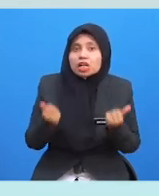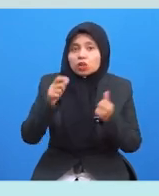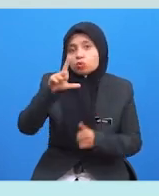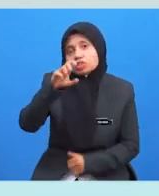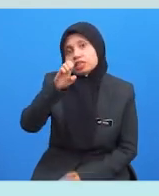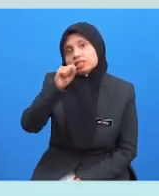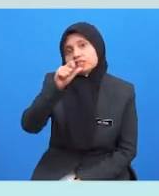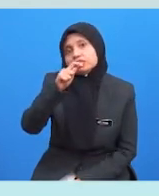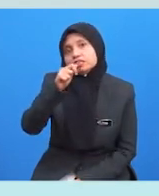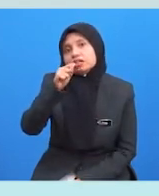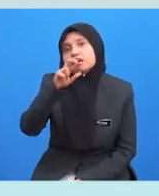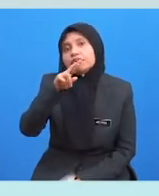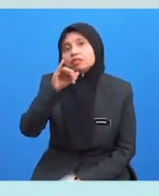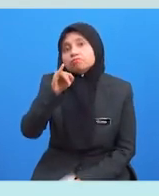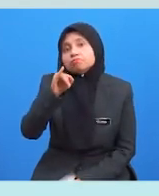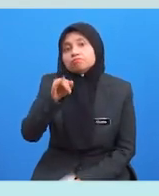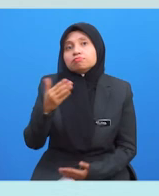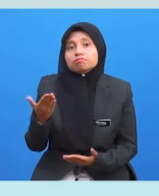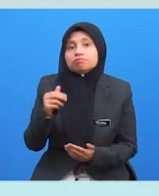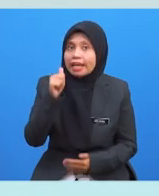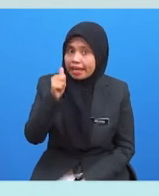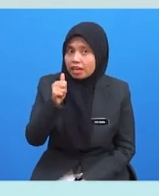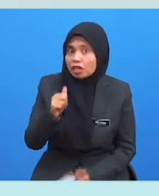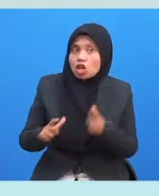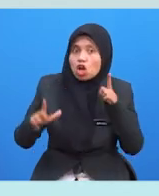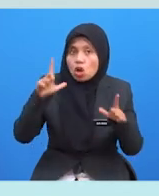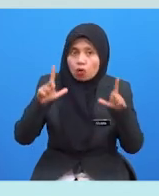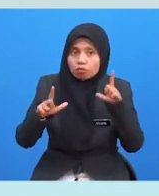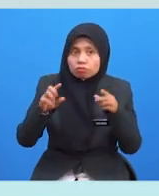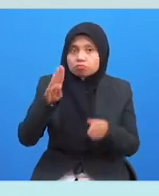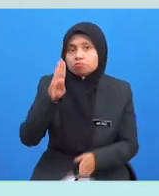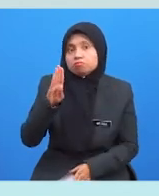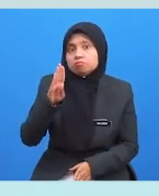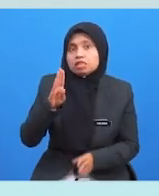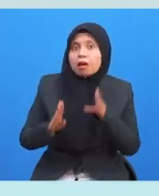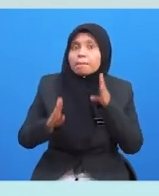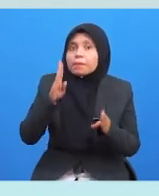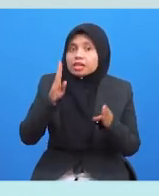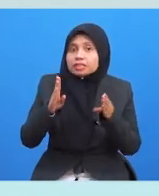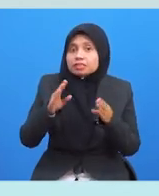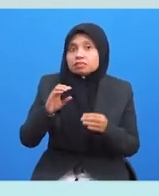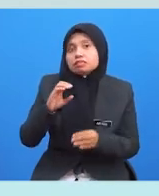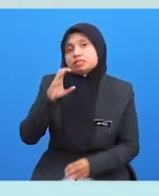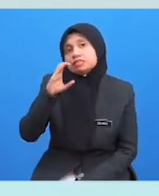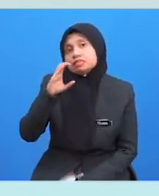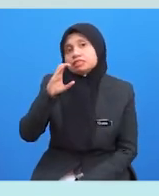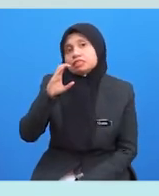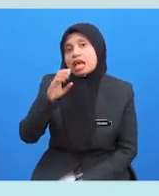pengangkutan lestari? A. Lori. B. Bas awam.